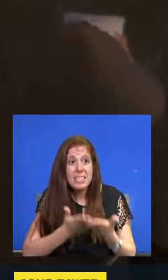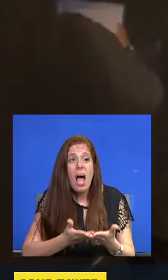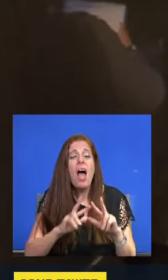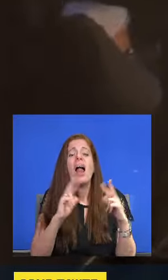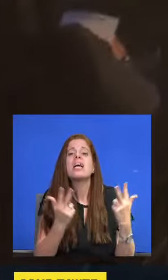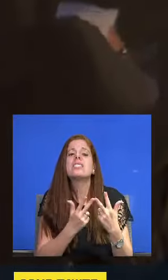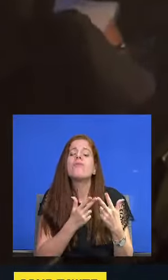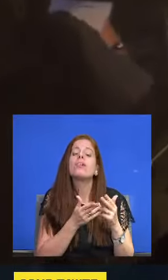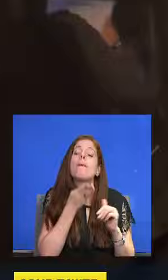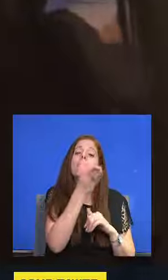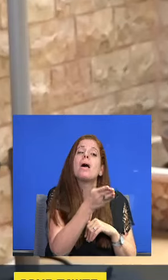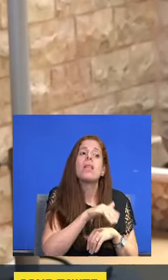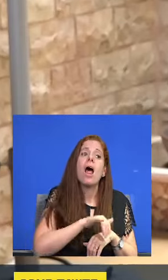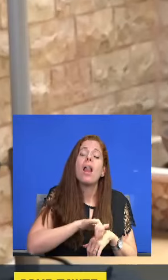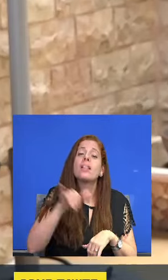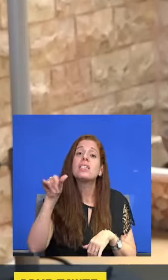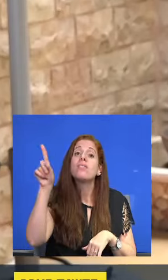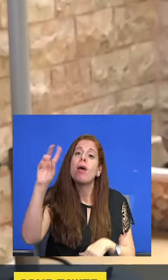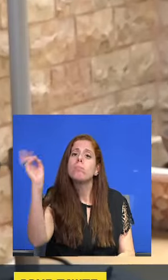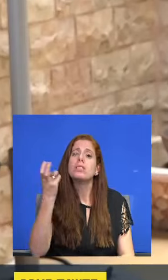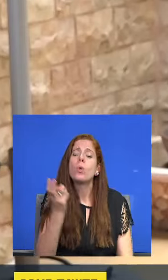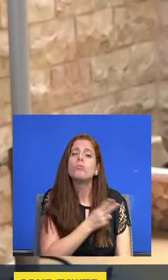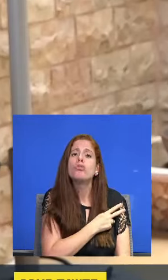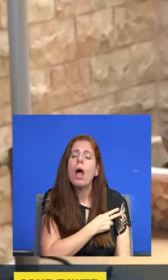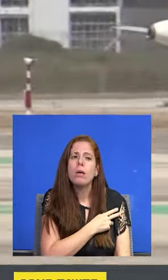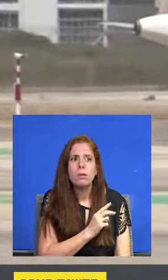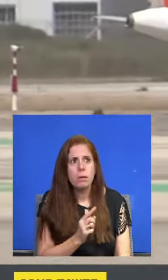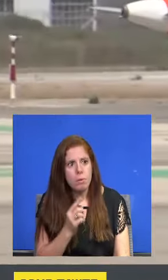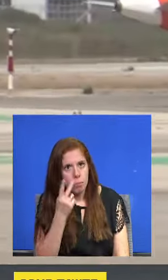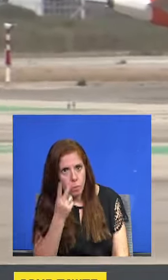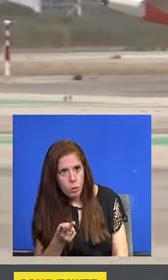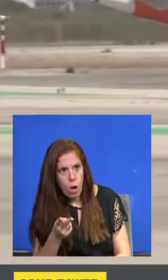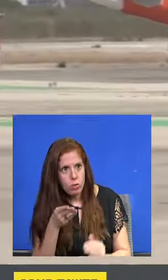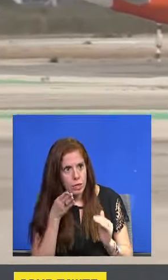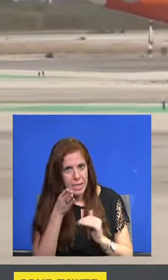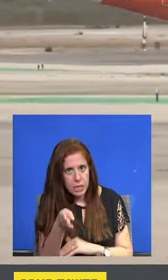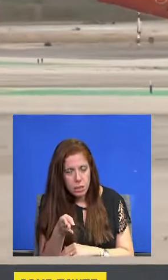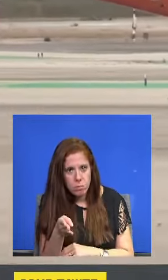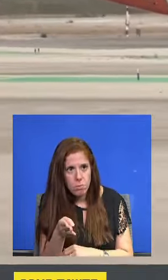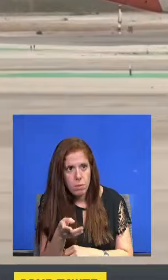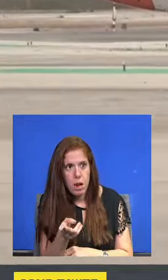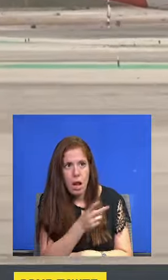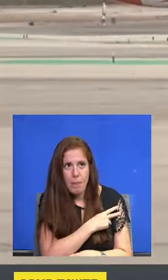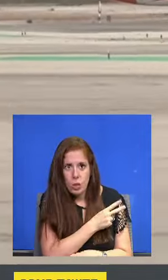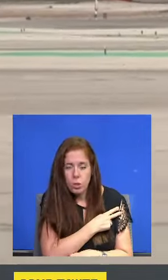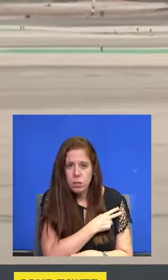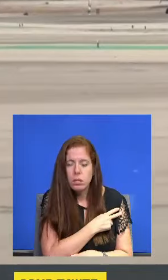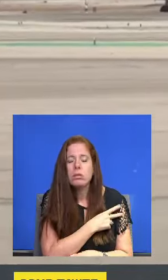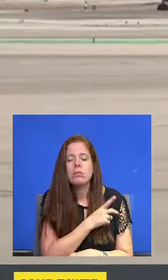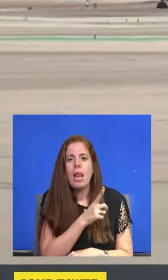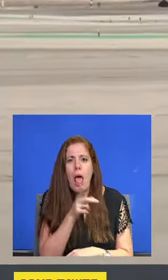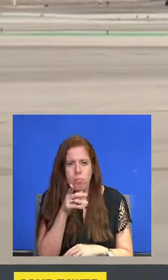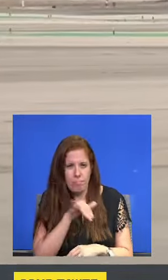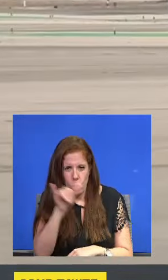לטייסים, והם הזעיקו משטרה. פתאום אני רואה שנכנסים למטוס שוטרים